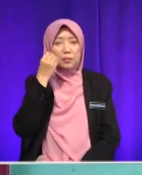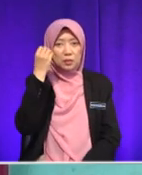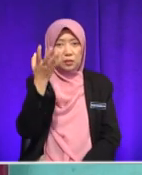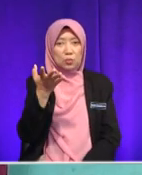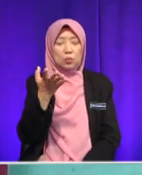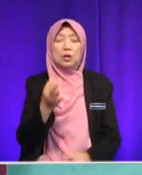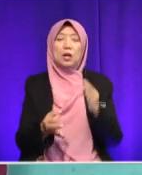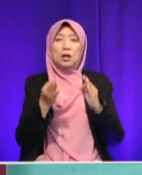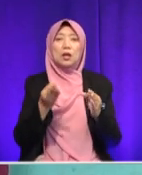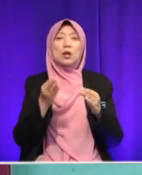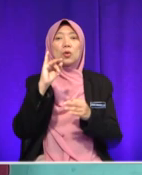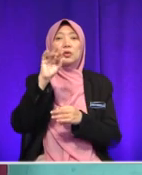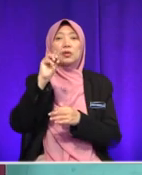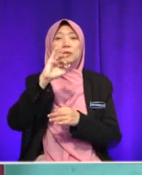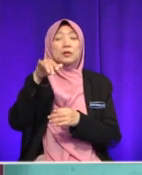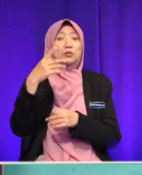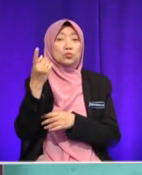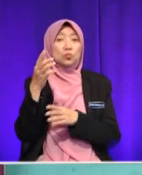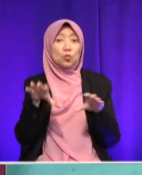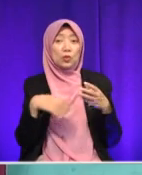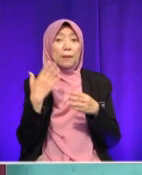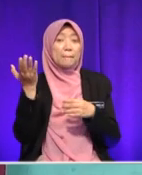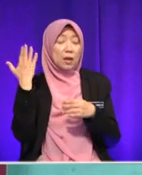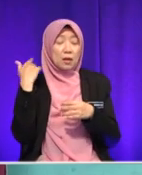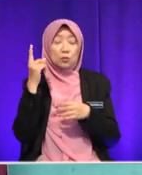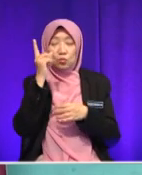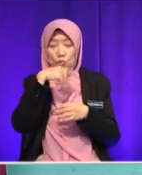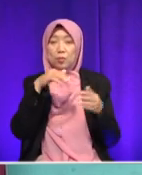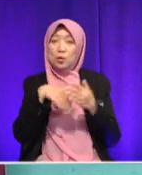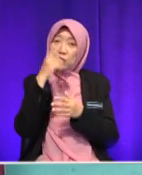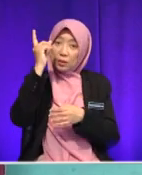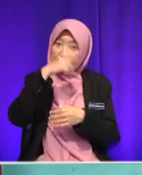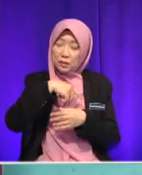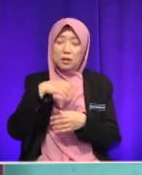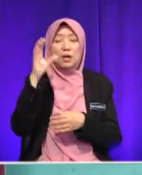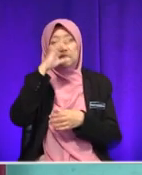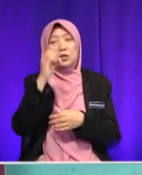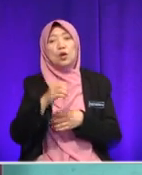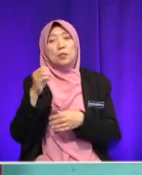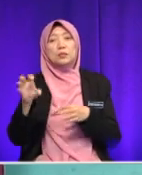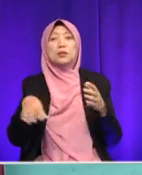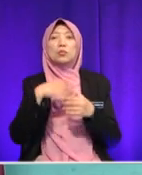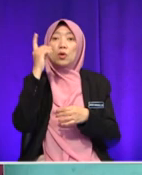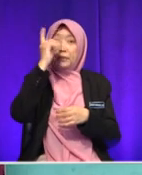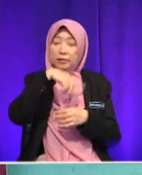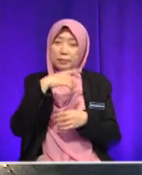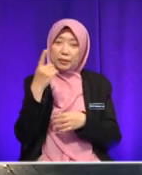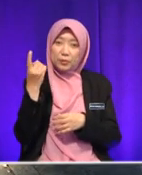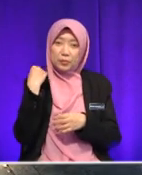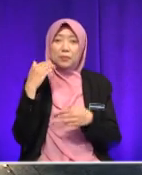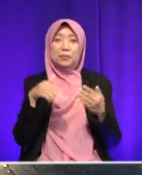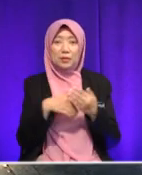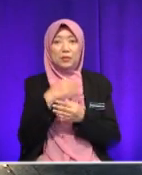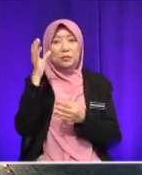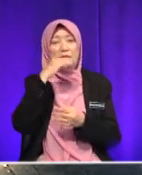image, anda buat yang belakang dulu, baru anda buat yang depan. Kalau kita nak cari objek, buatlah yang depan, depan dulu, baru buat belakang.